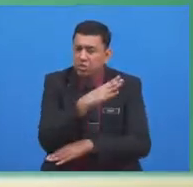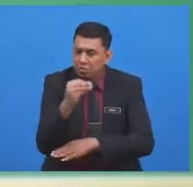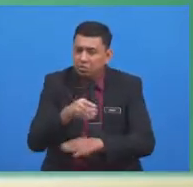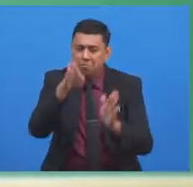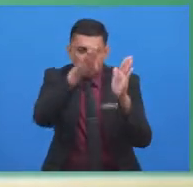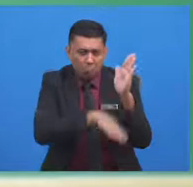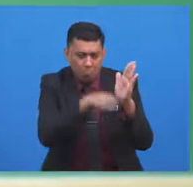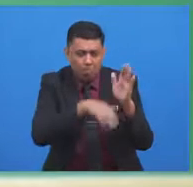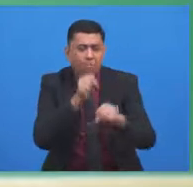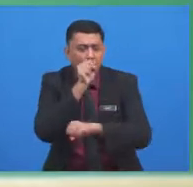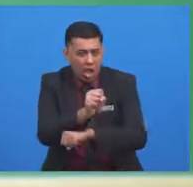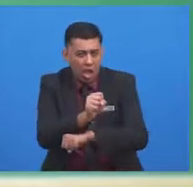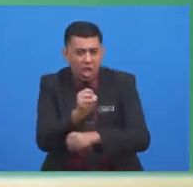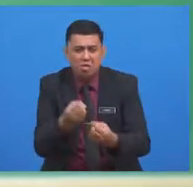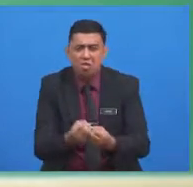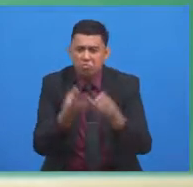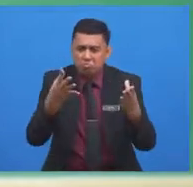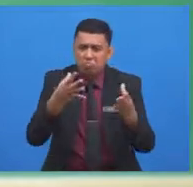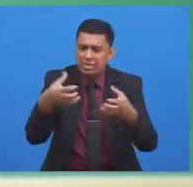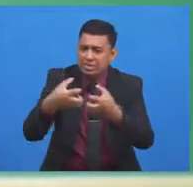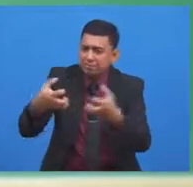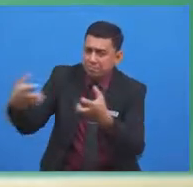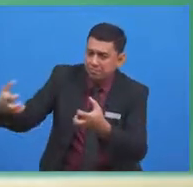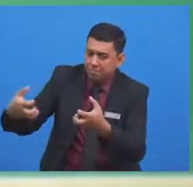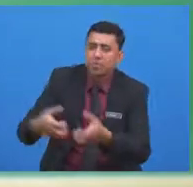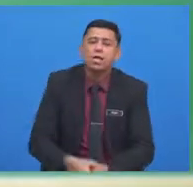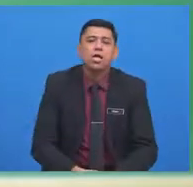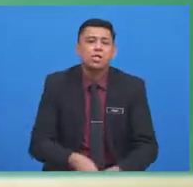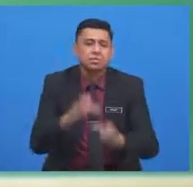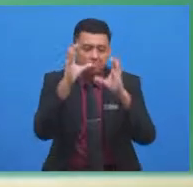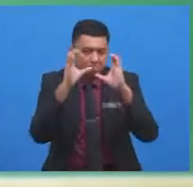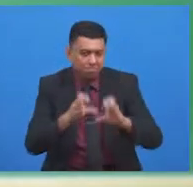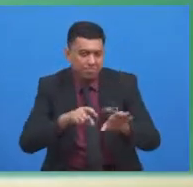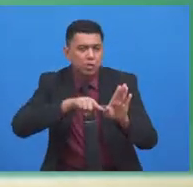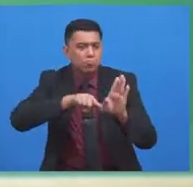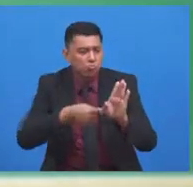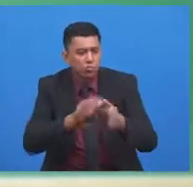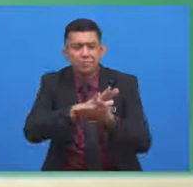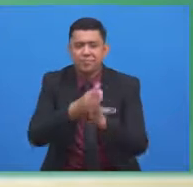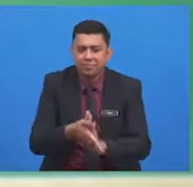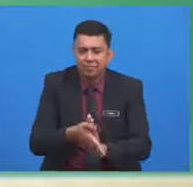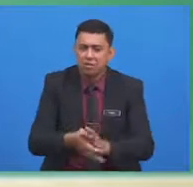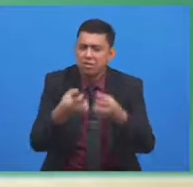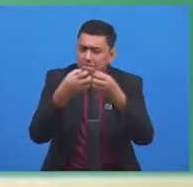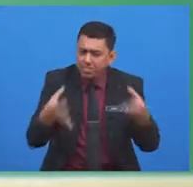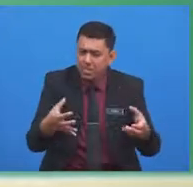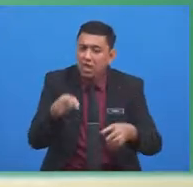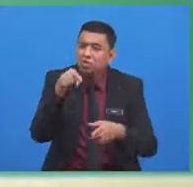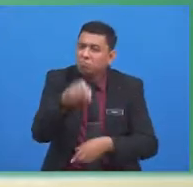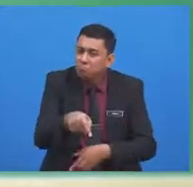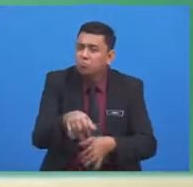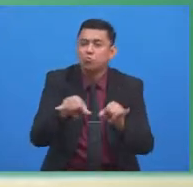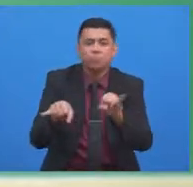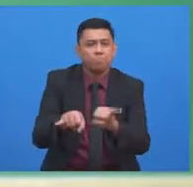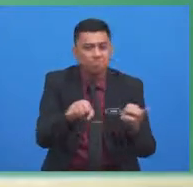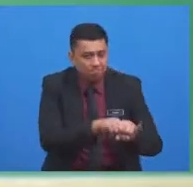penguraian batuan, hancur, relai secara semula jadi dan in situ, iaitu pecah di situ juga,